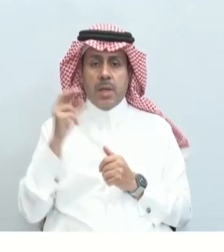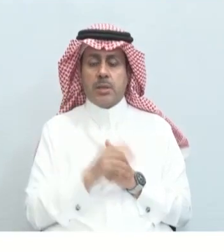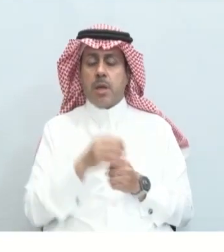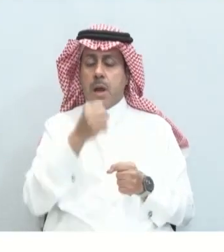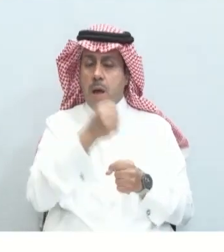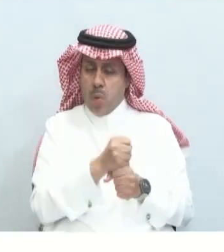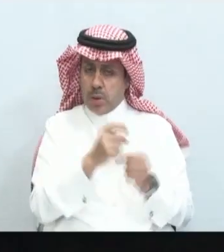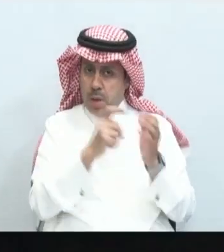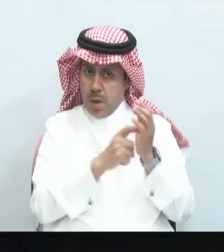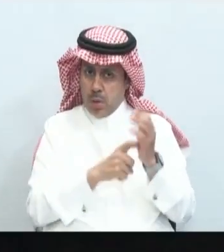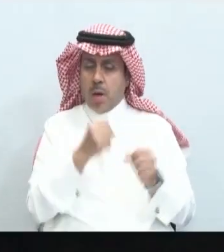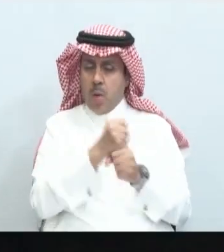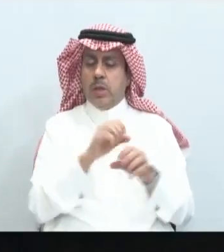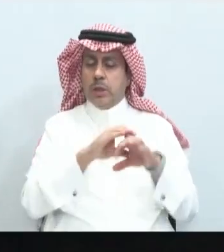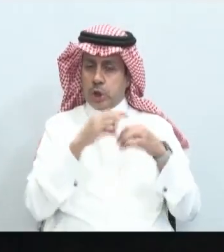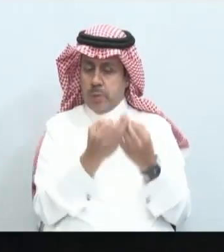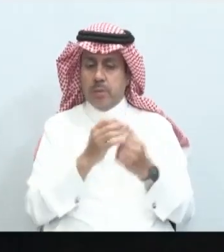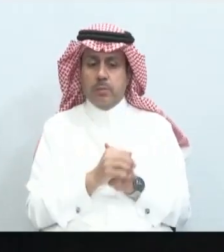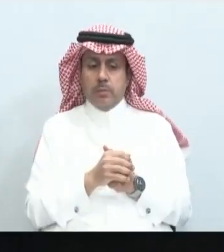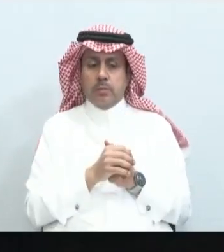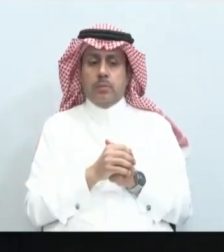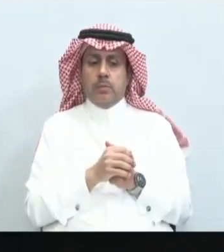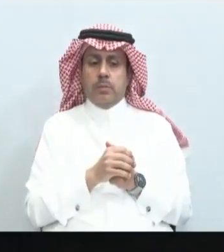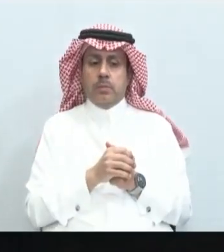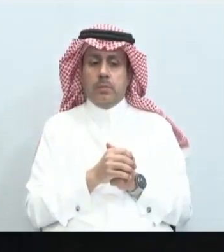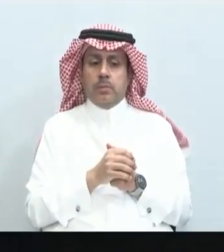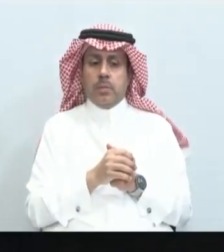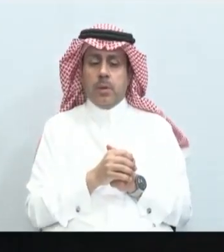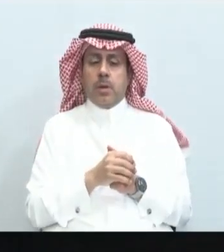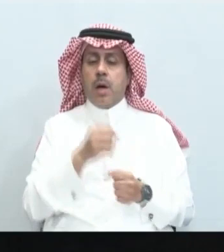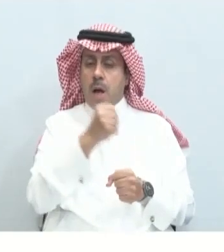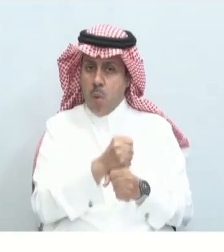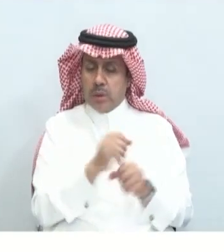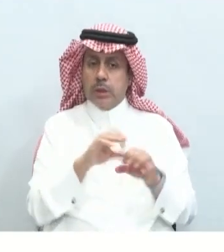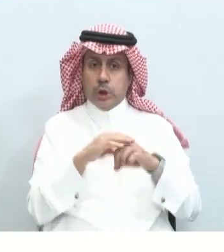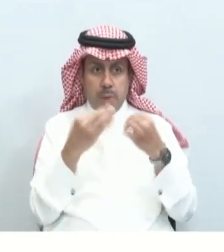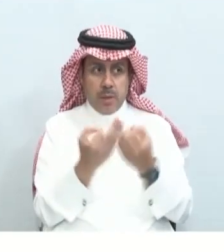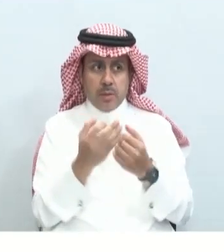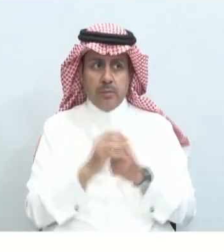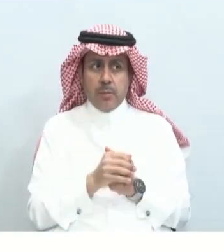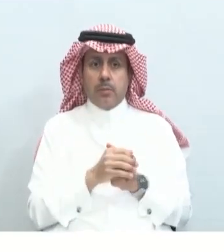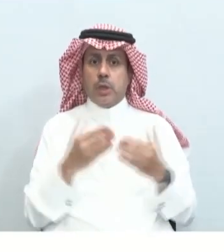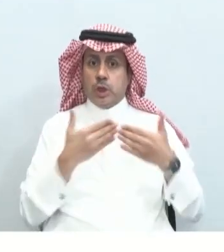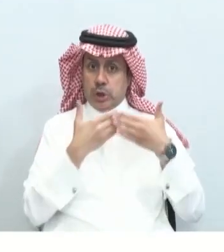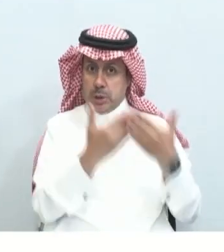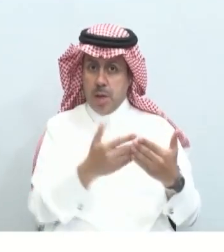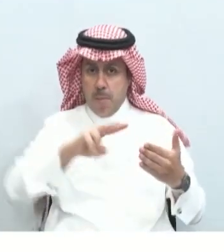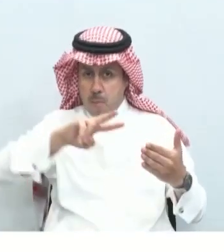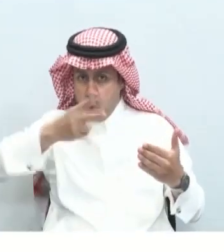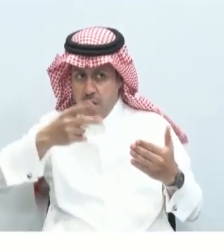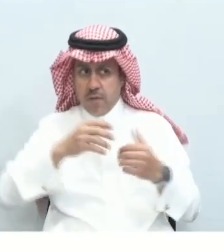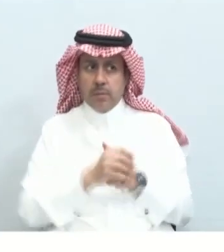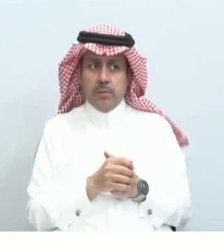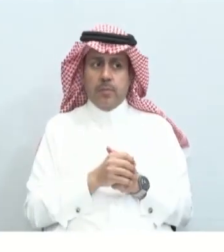القانونيه والقواعد الاجتماعيه ومن ذلك نقول القواعد الاجتماعيه هو جزاء المخالفه ما هو